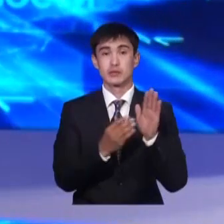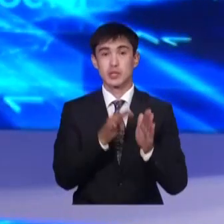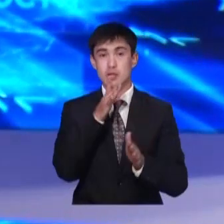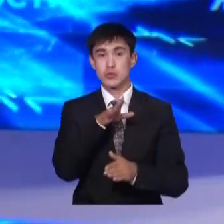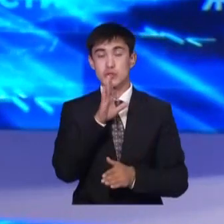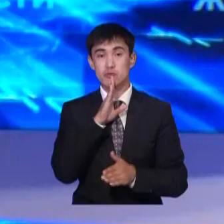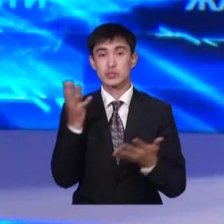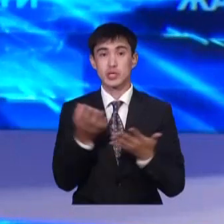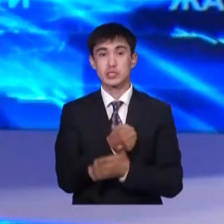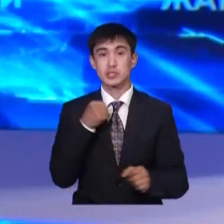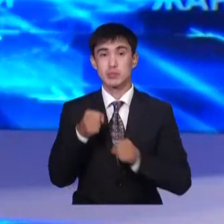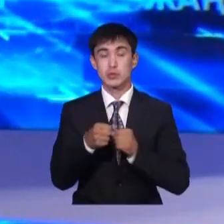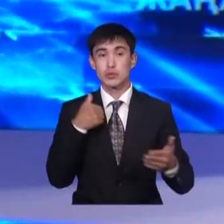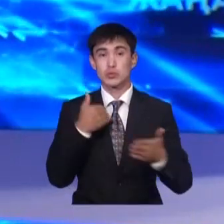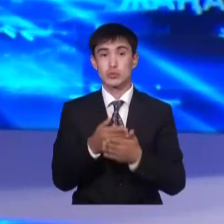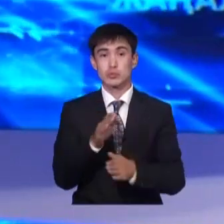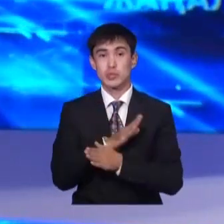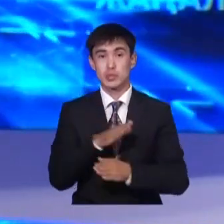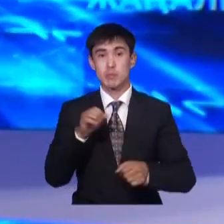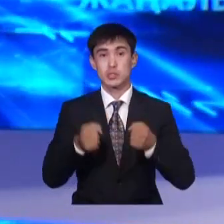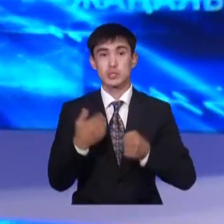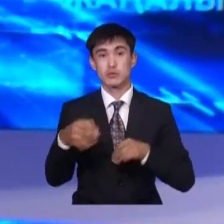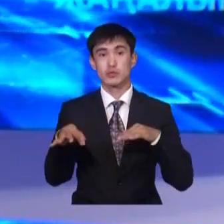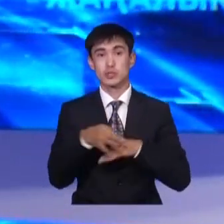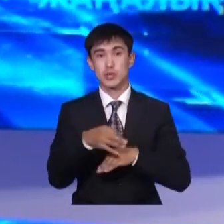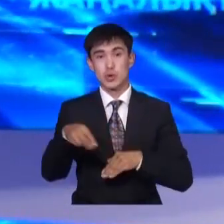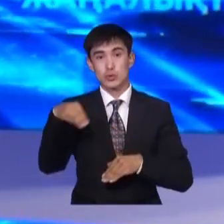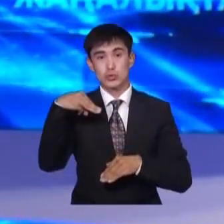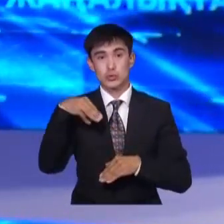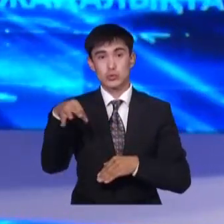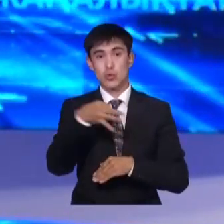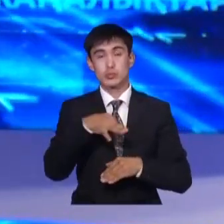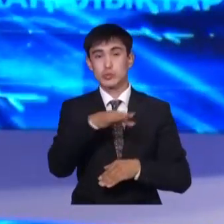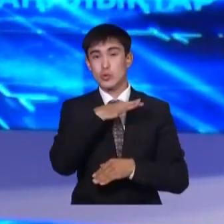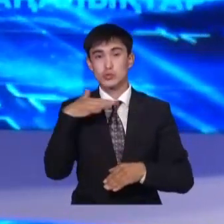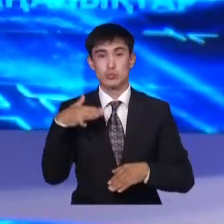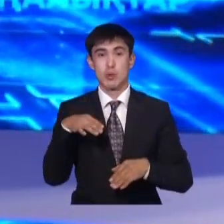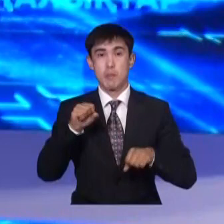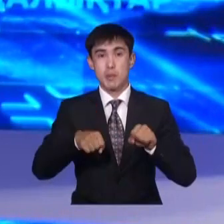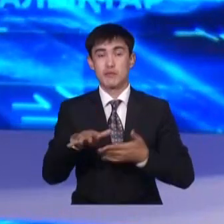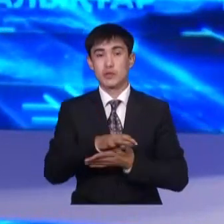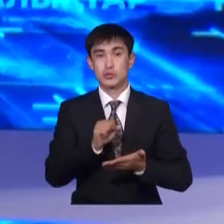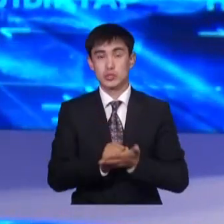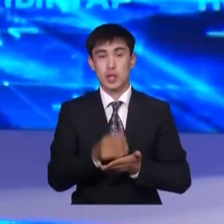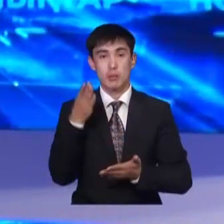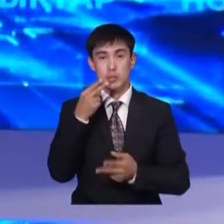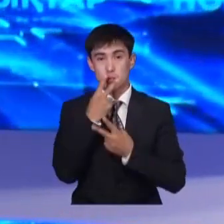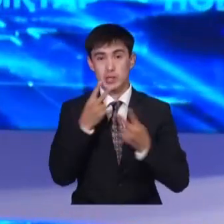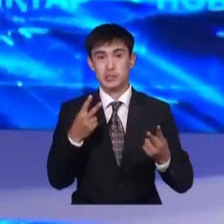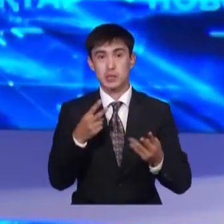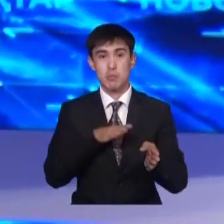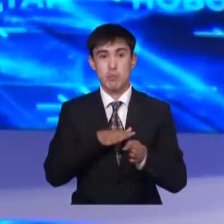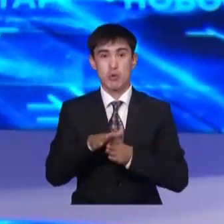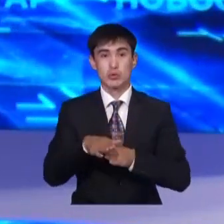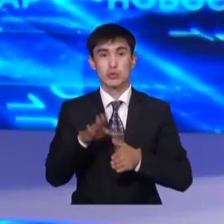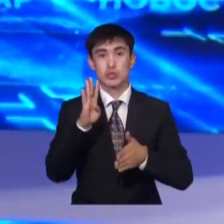Девятнадцатилетнюю девушку нашли забитой до смерти в машине ее жениха в Туркестанской области. Сотни мопедов-нарушителей в Алматы показали